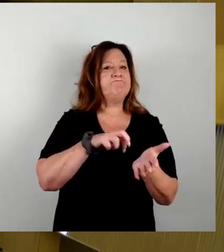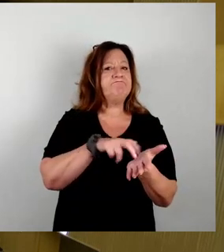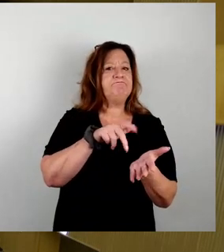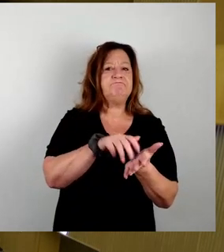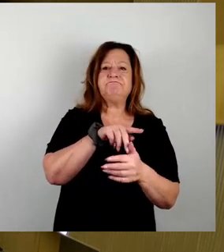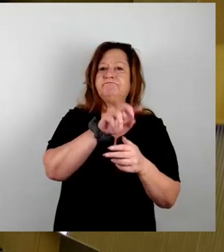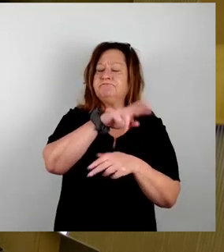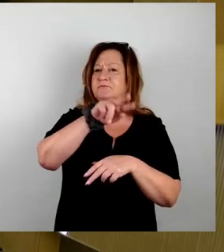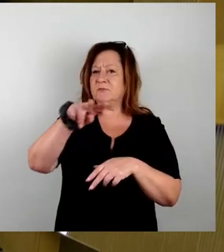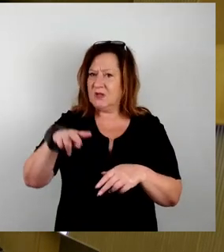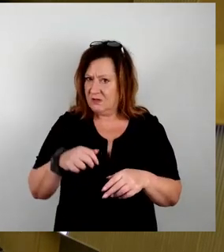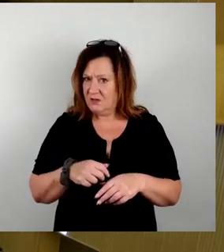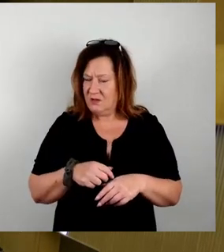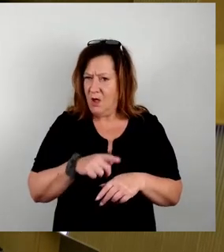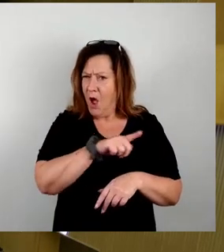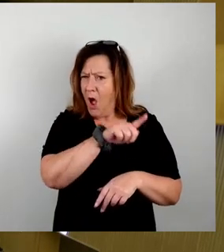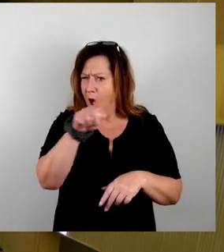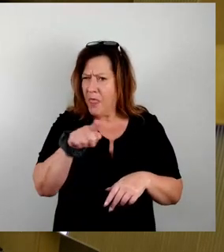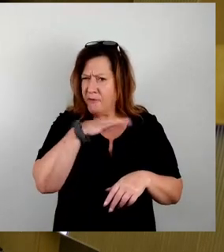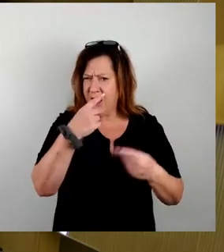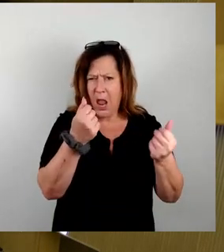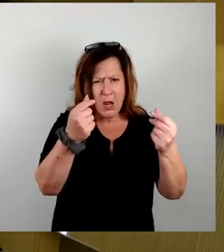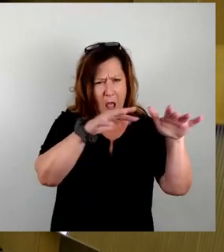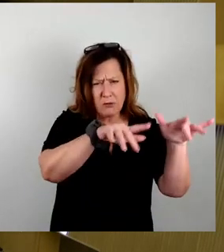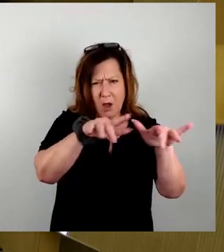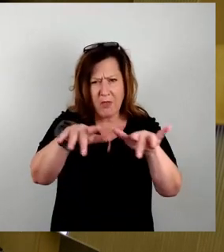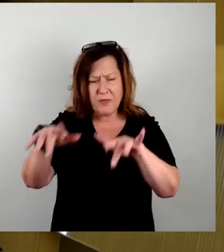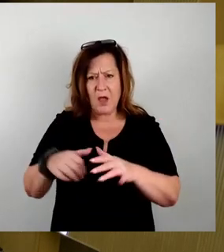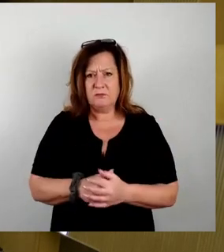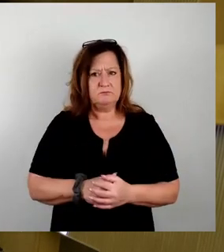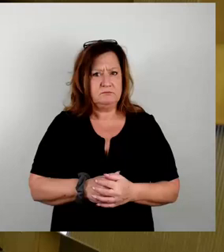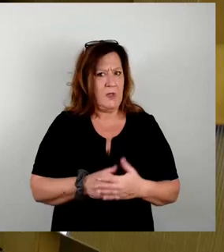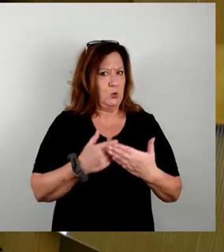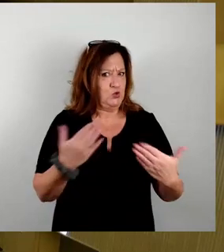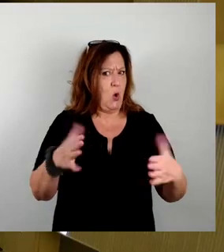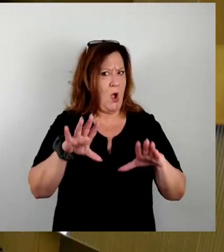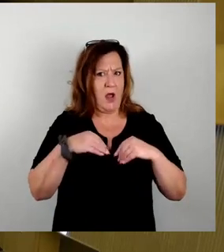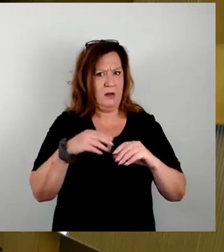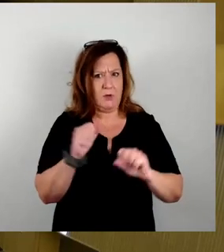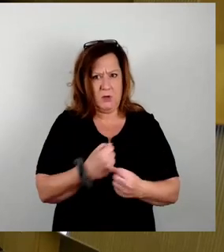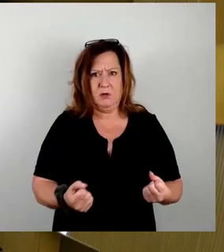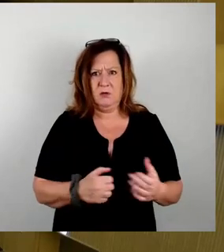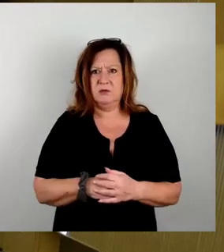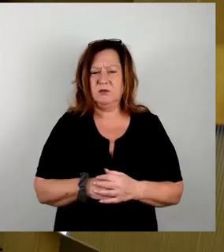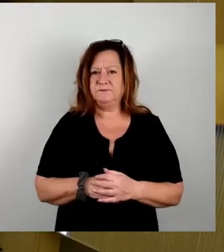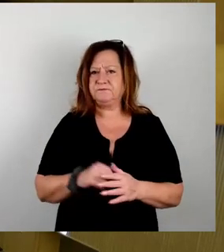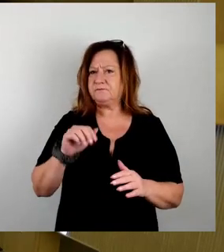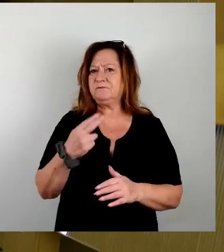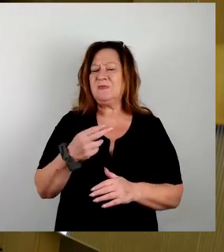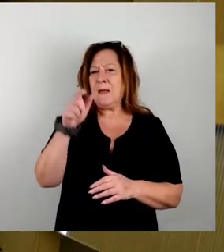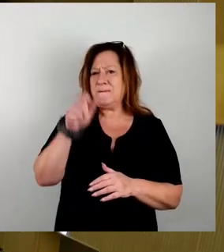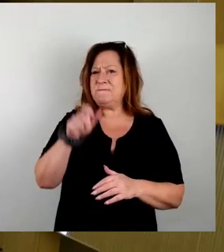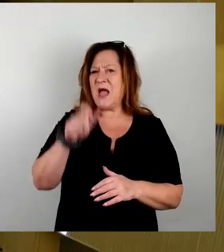eine Menge Geld vorhanden ist. Das kann ich so nicht stehen lassen, Herr Bürgermeister. Und das Zweite ist Personalbestand. Okay, es